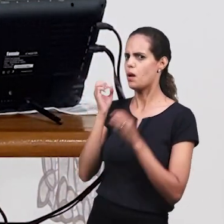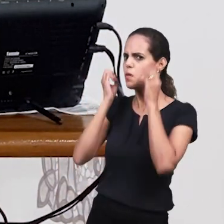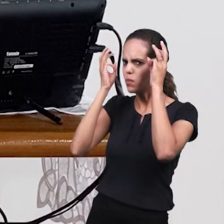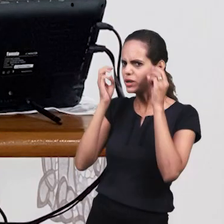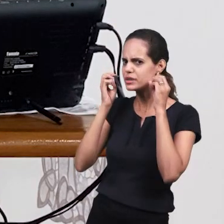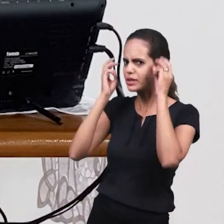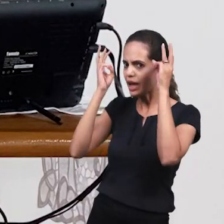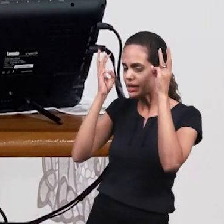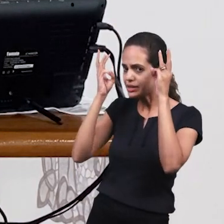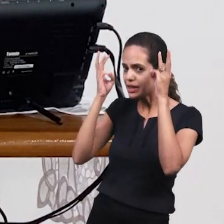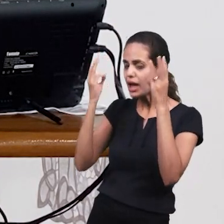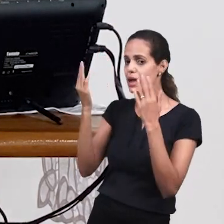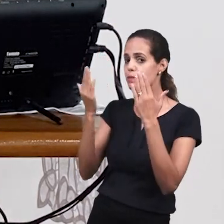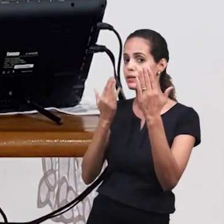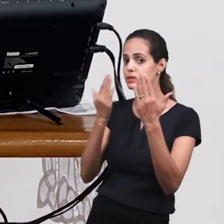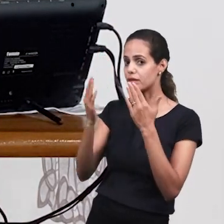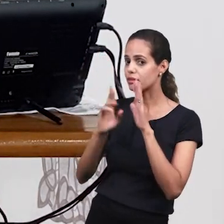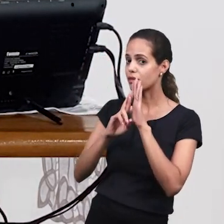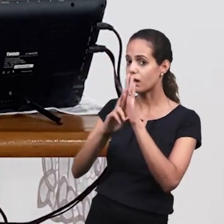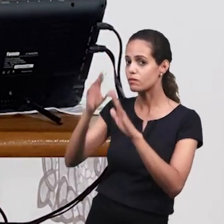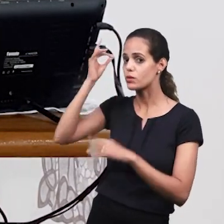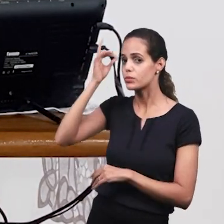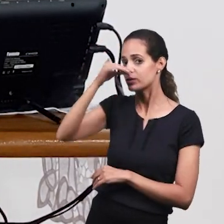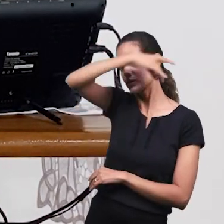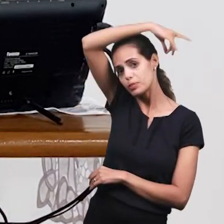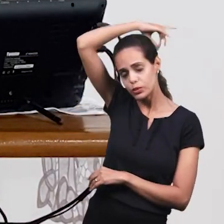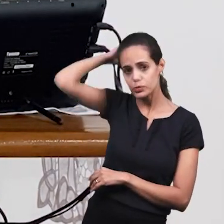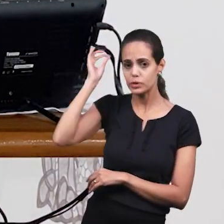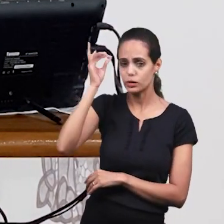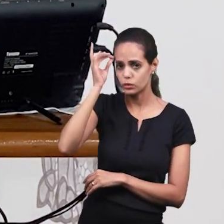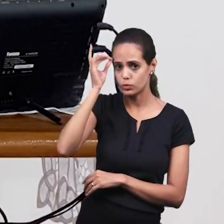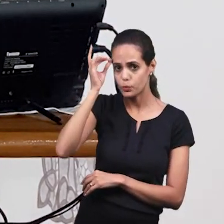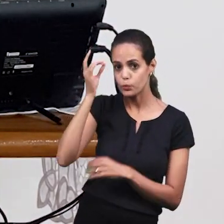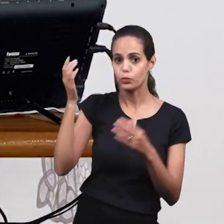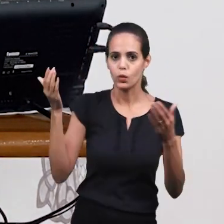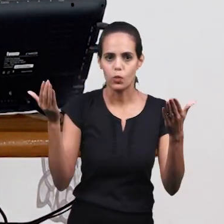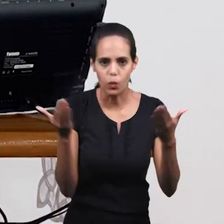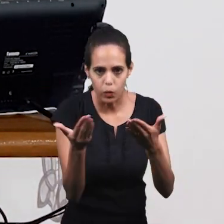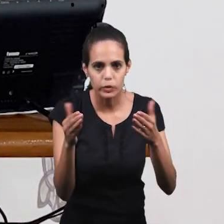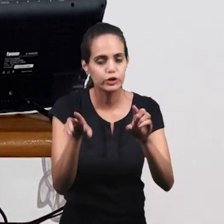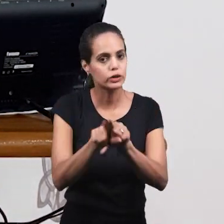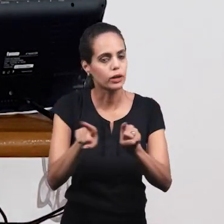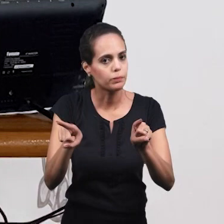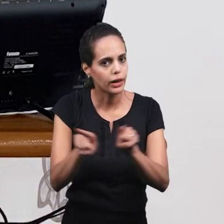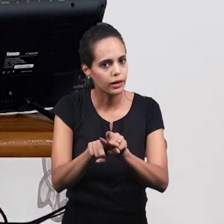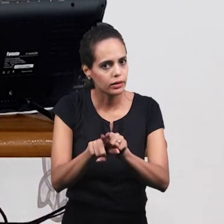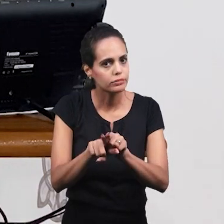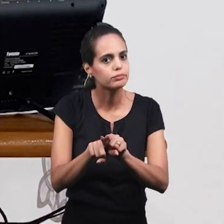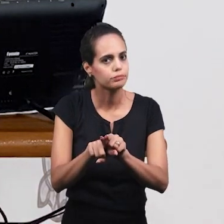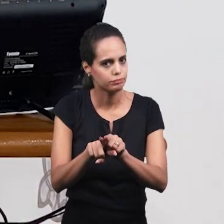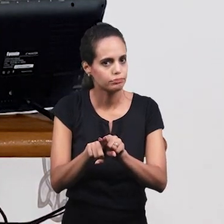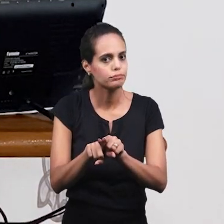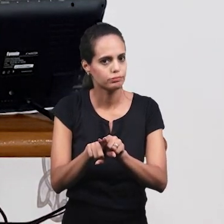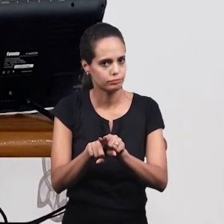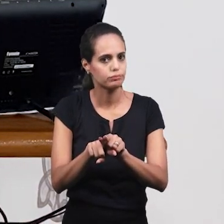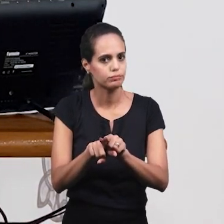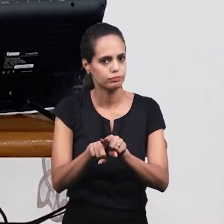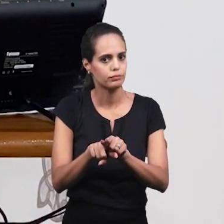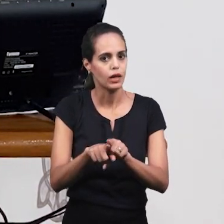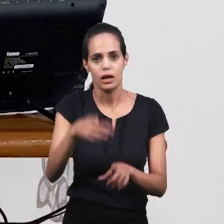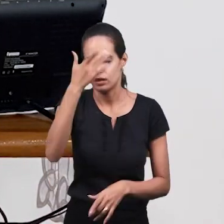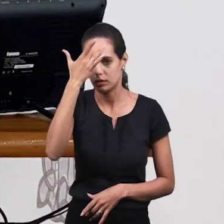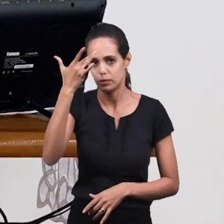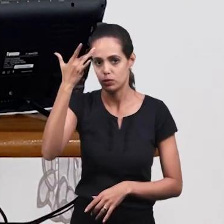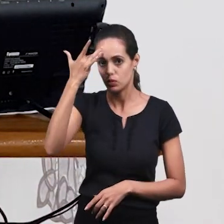dans la pratique. Et cela donc illustre bien l'enseignement que nous avons reçu un